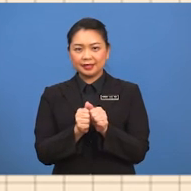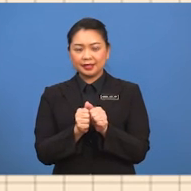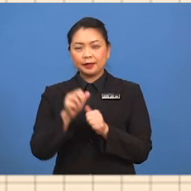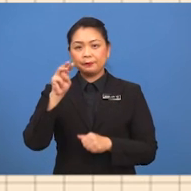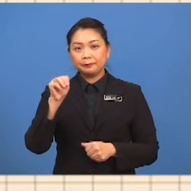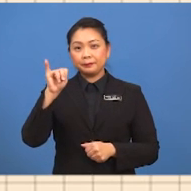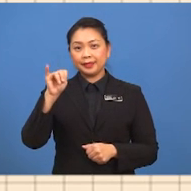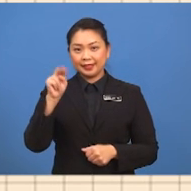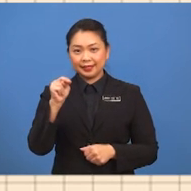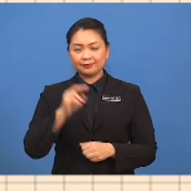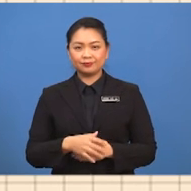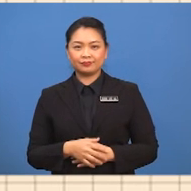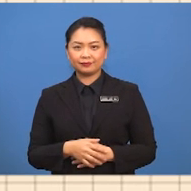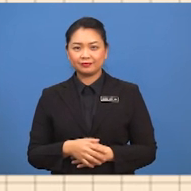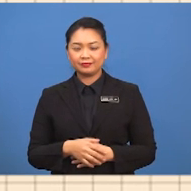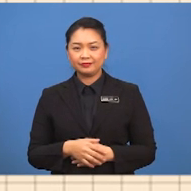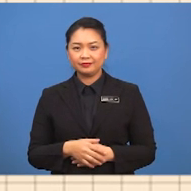mean.